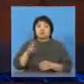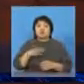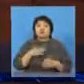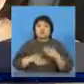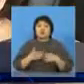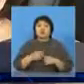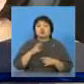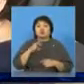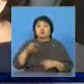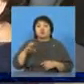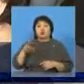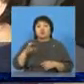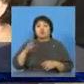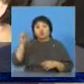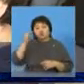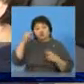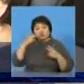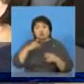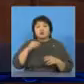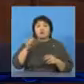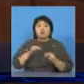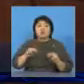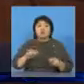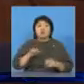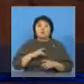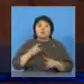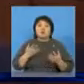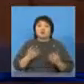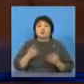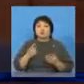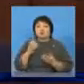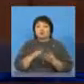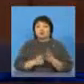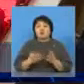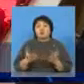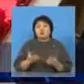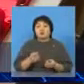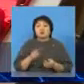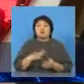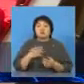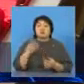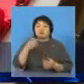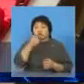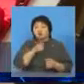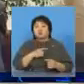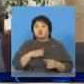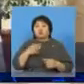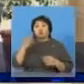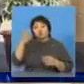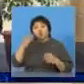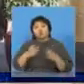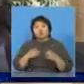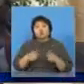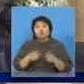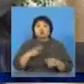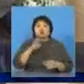қос қуаныш. Құдайберген Жұбанов атындағы Ақтөбе университетінің оқытушысы мереке күні бір бөлмелі пәтерге қол жеткізді. Төрт жыл бойы бөтеннің үйін паналап